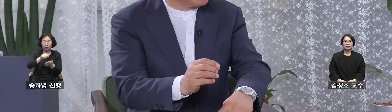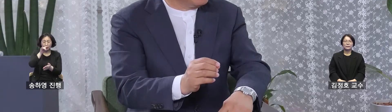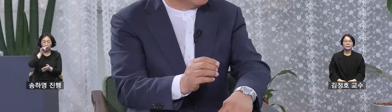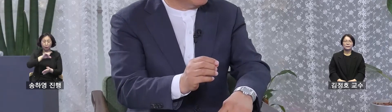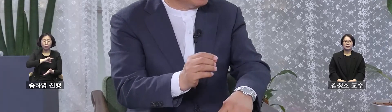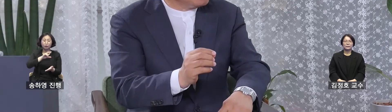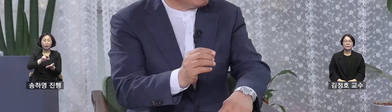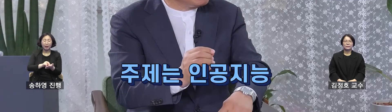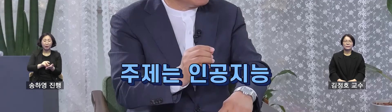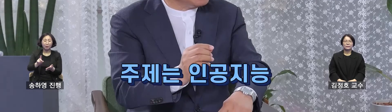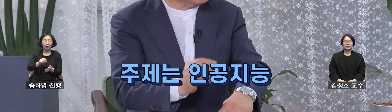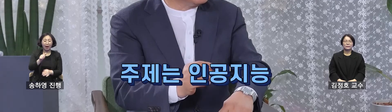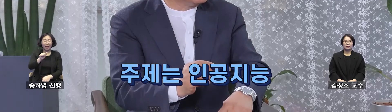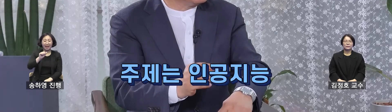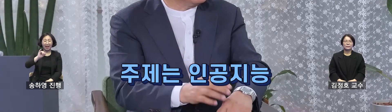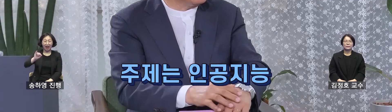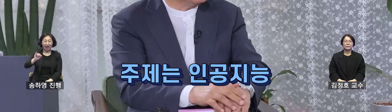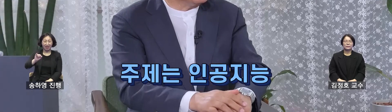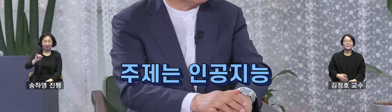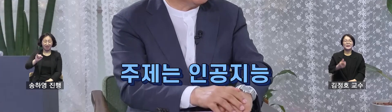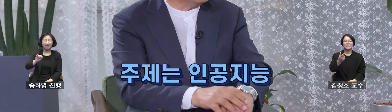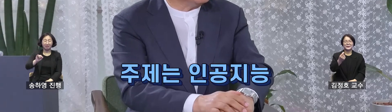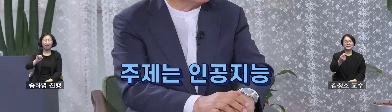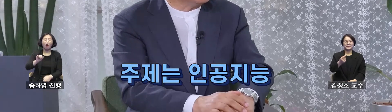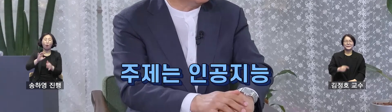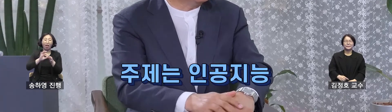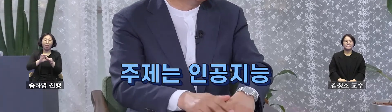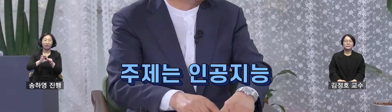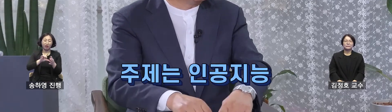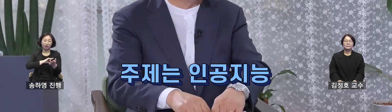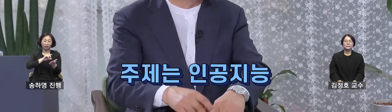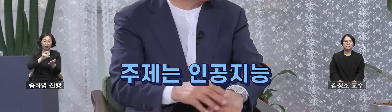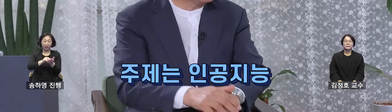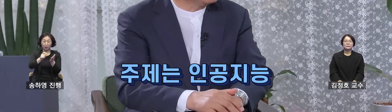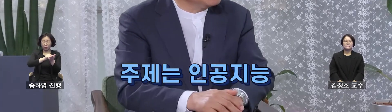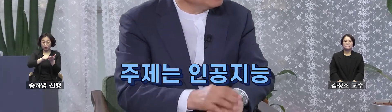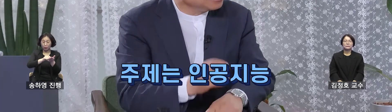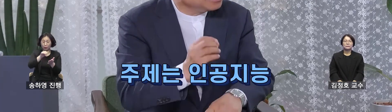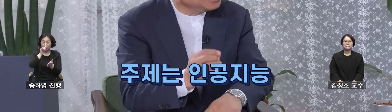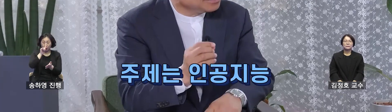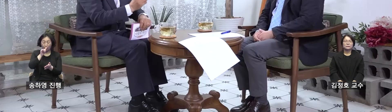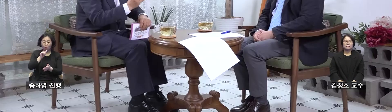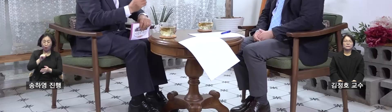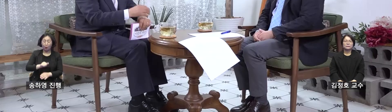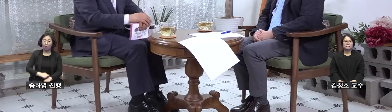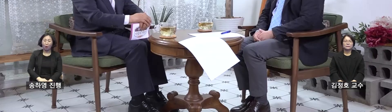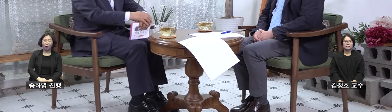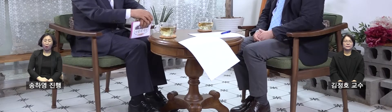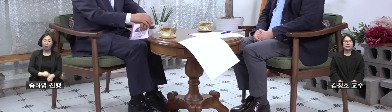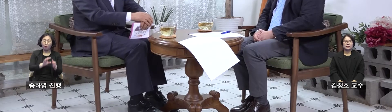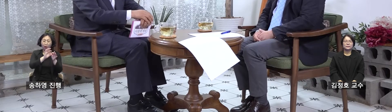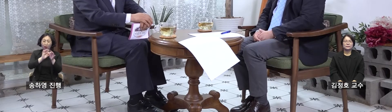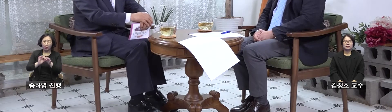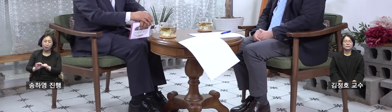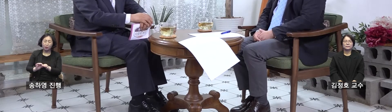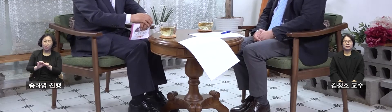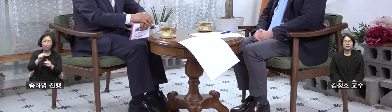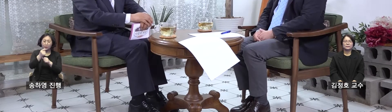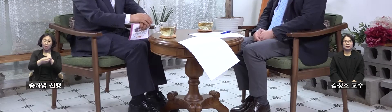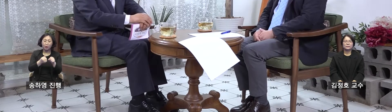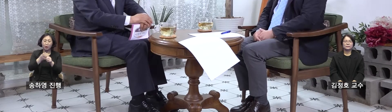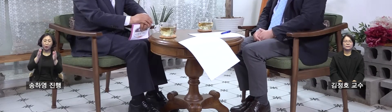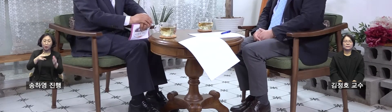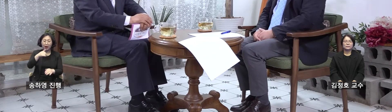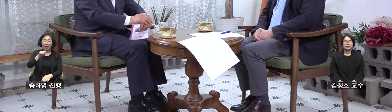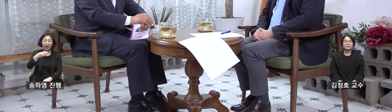되게 인공지능 맞습니다. AI에 관련된 예. 거예요. 네. 아, 어떻게 그런 칼럼을 쓰게 됐어요?